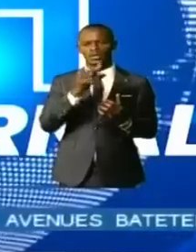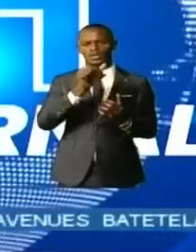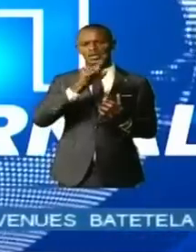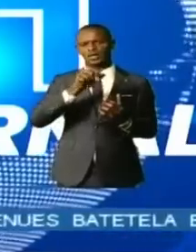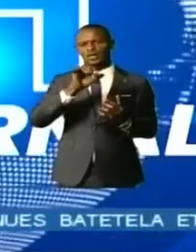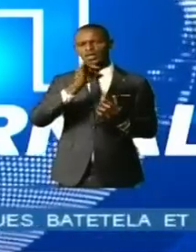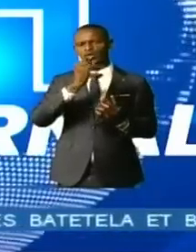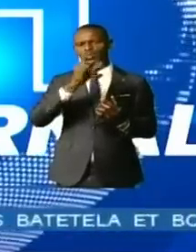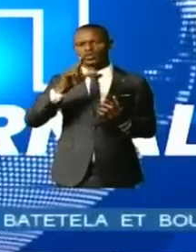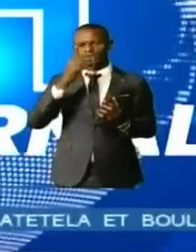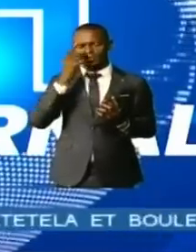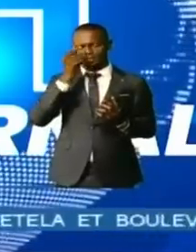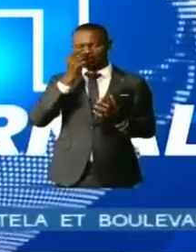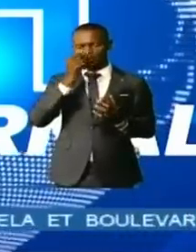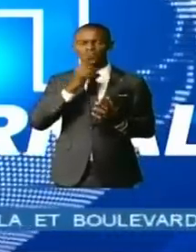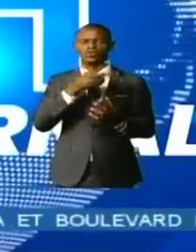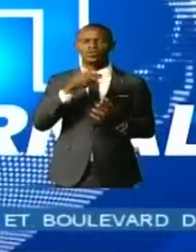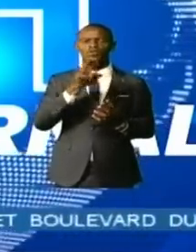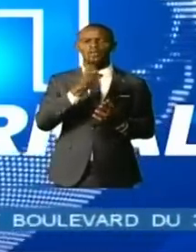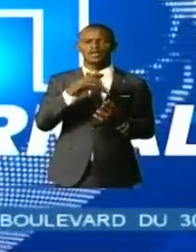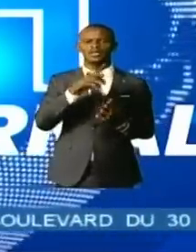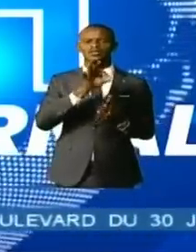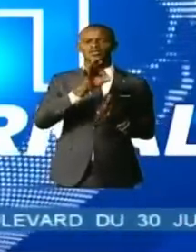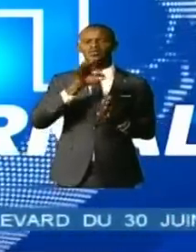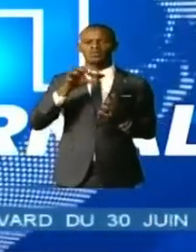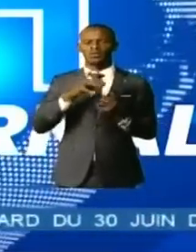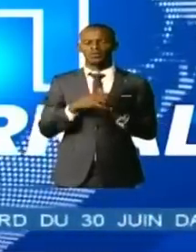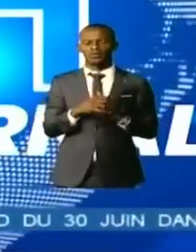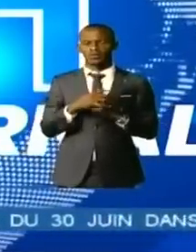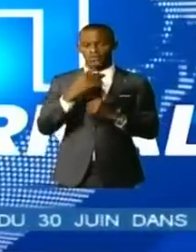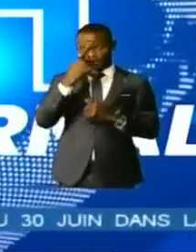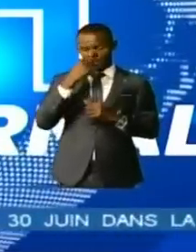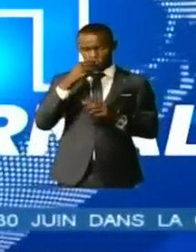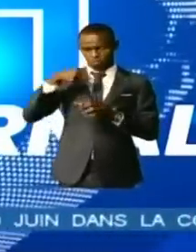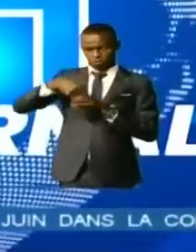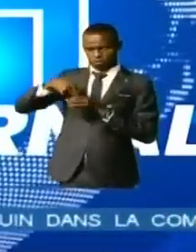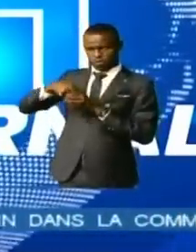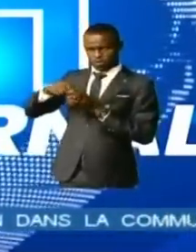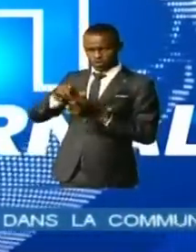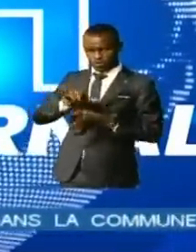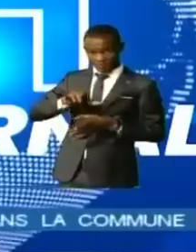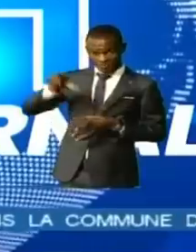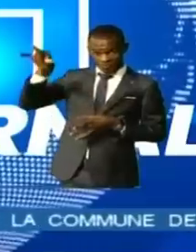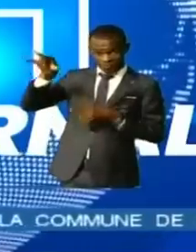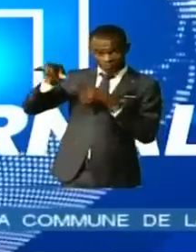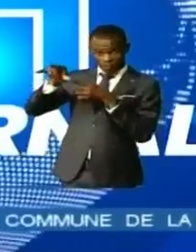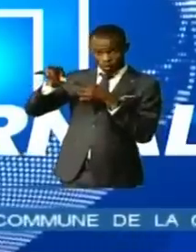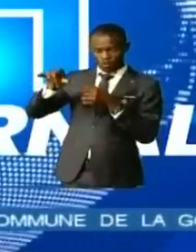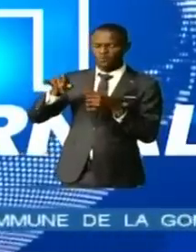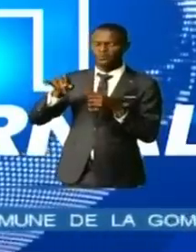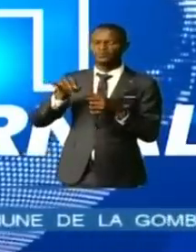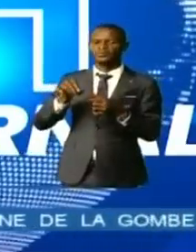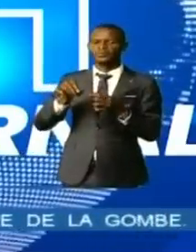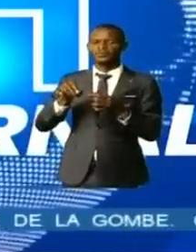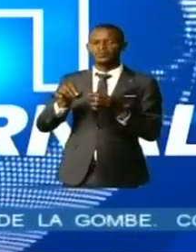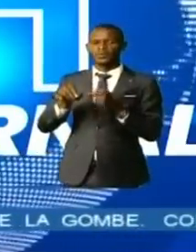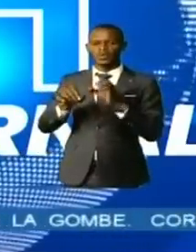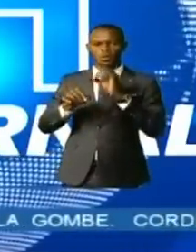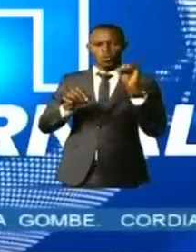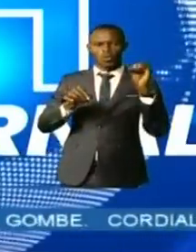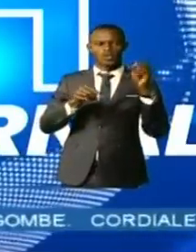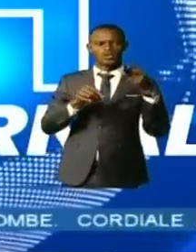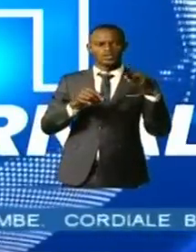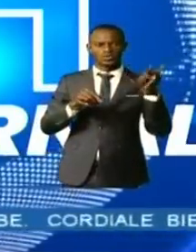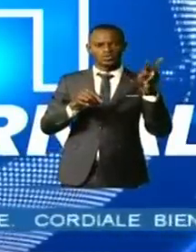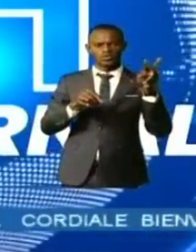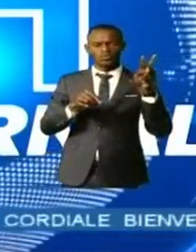et pétrole 2400 francs congolais pour le carburant d'aviation jet A. Zone ouest,